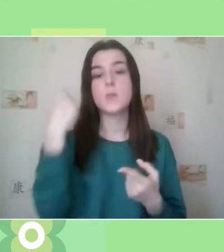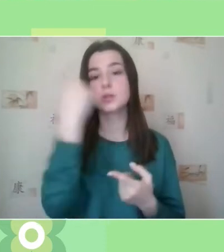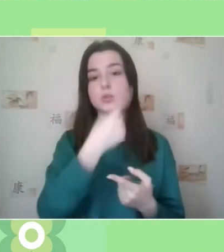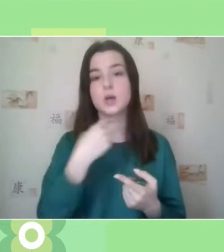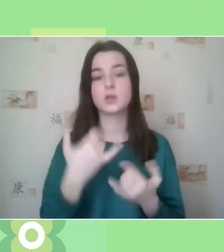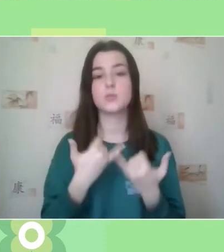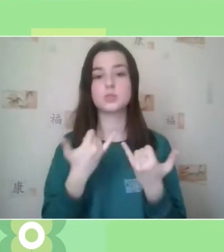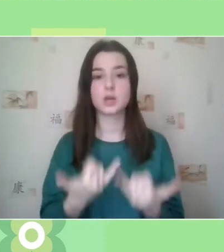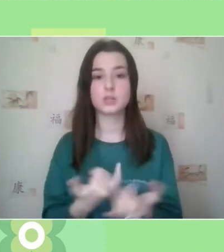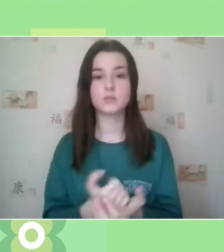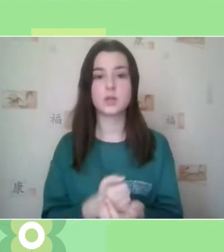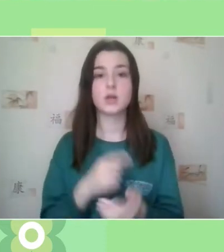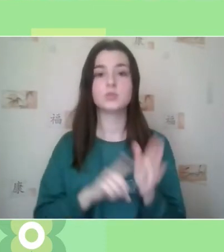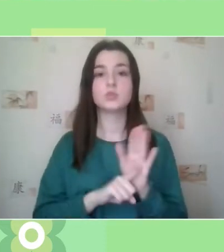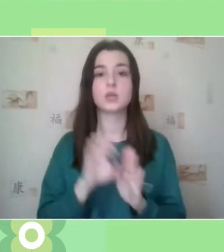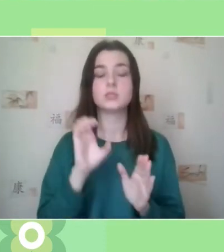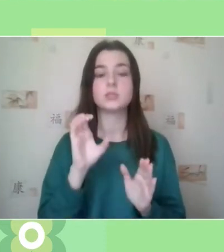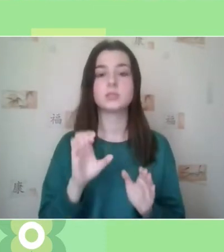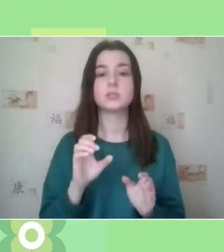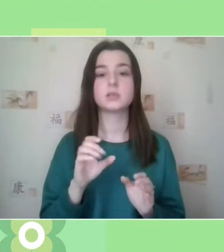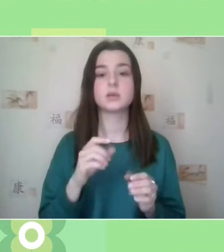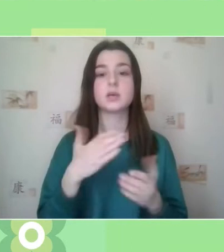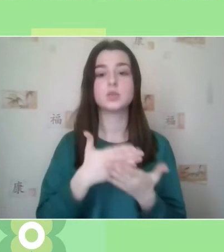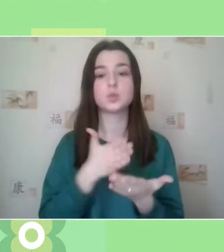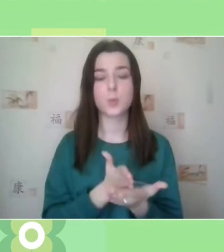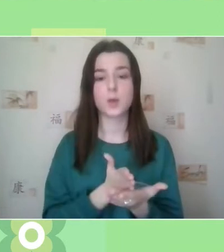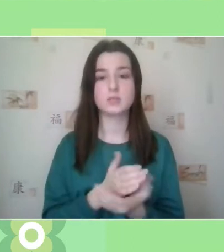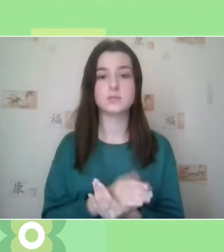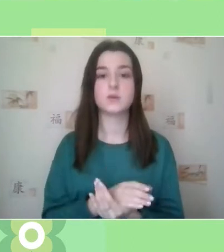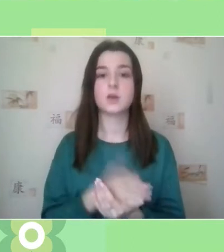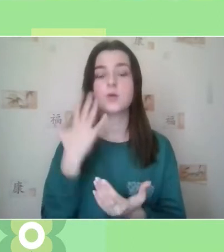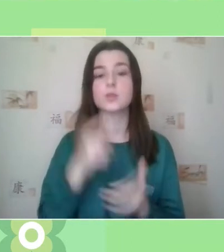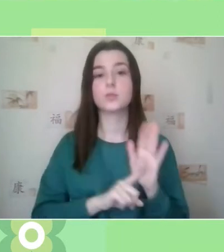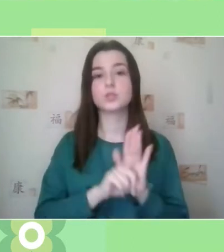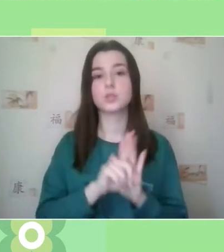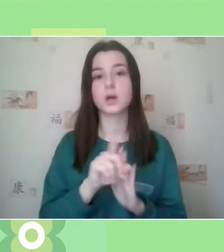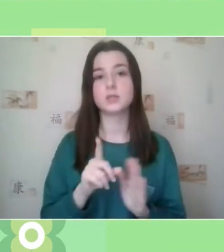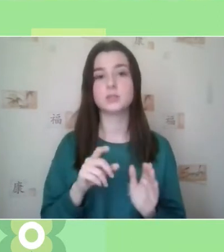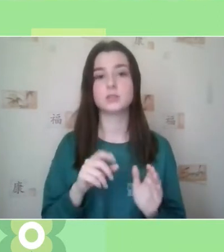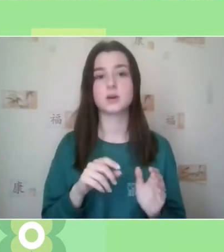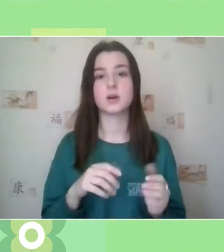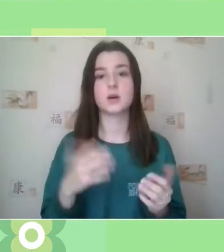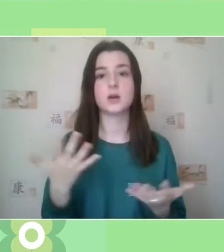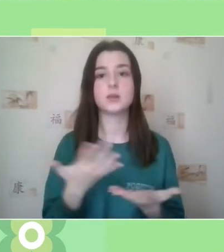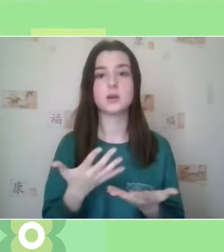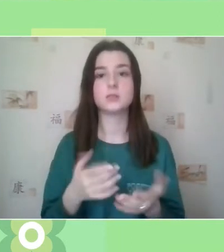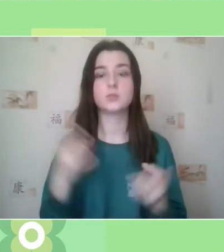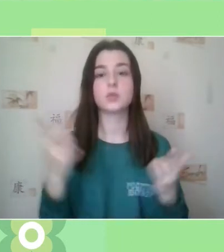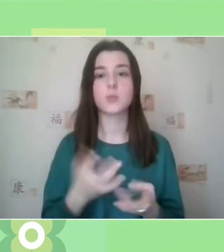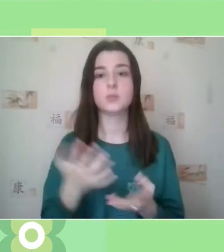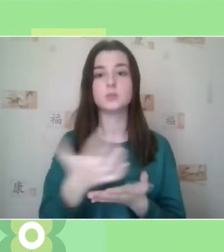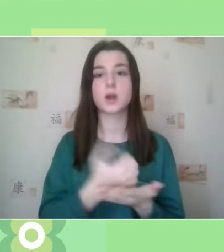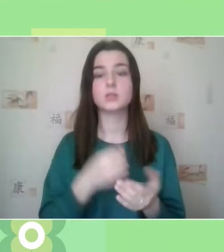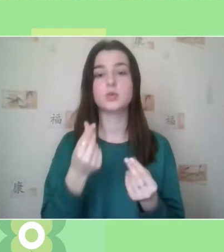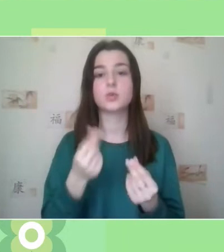все починається з інструментів. Тому що коли виникає потреба збирати кошти на ту чи іншу ініціативу, наприклад, купити